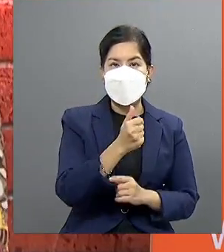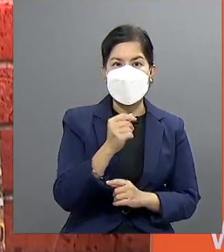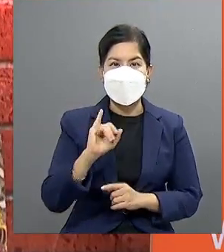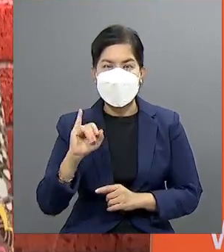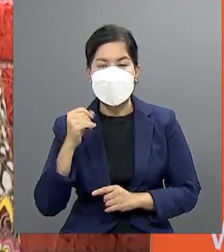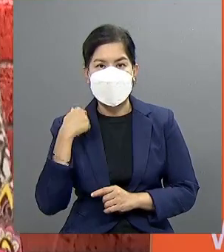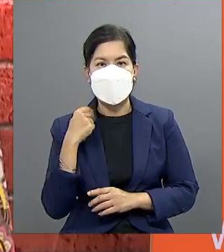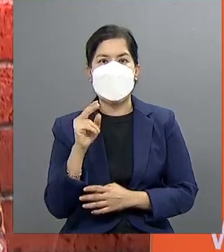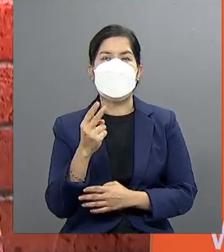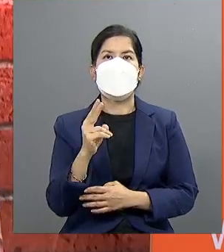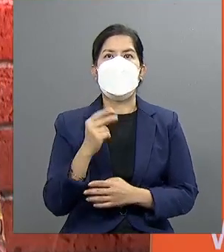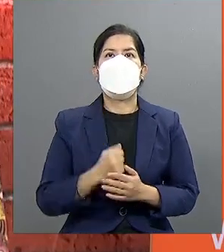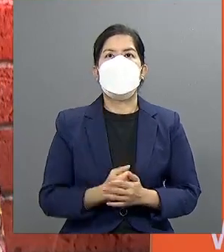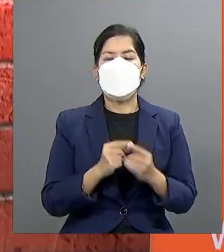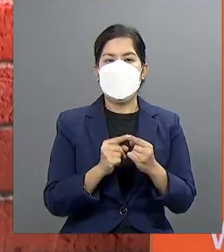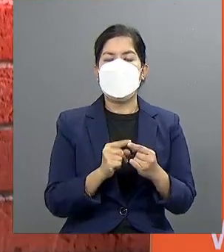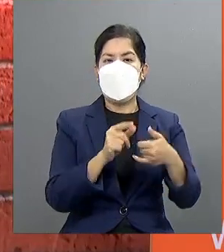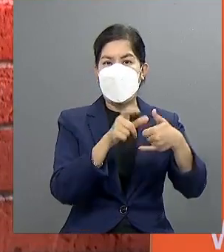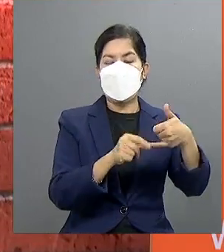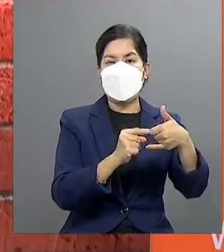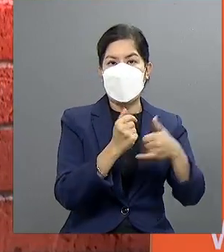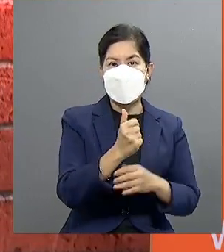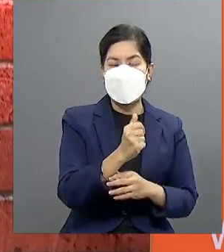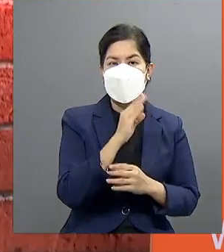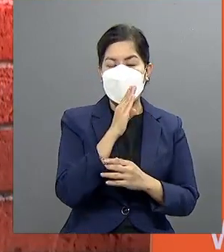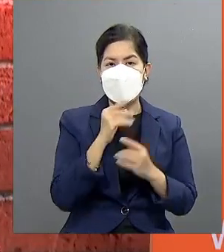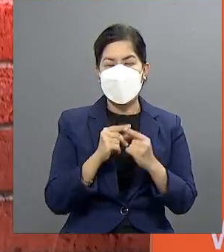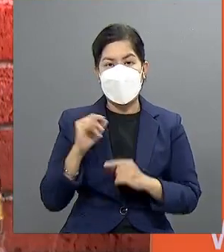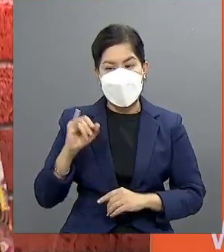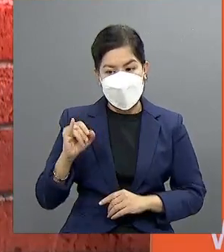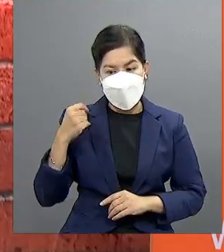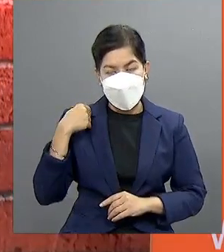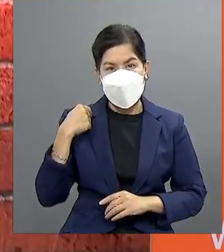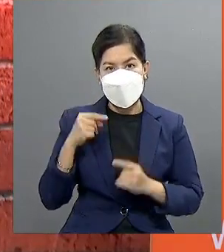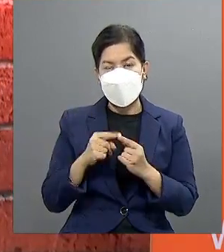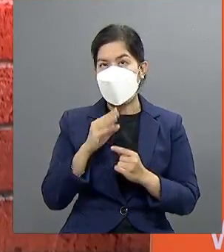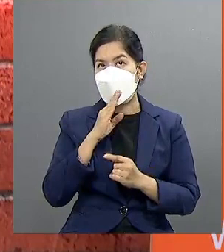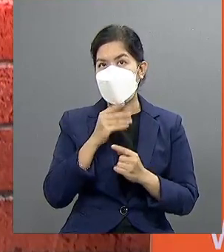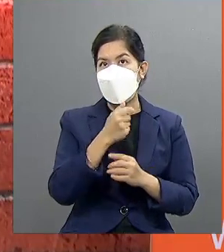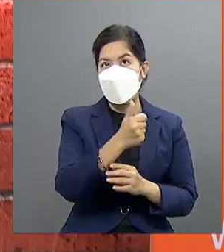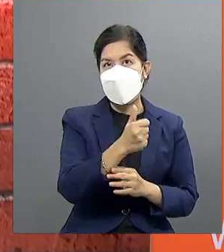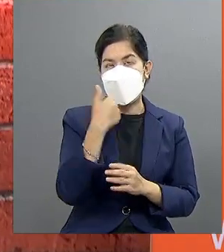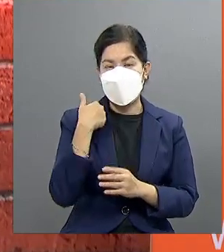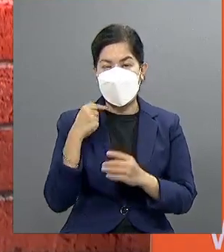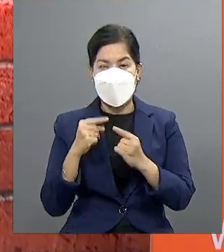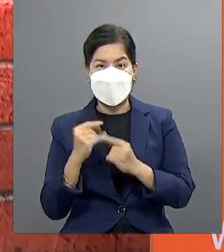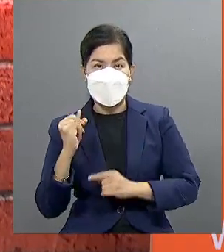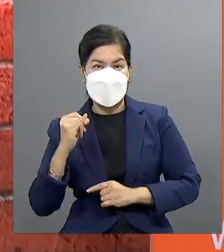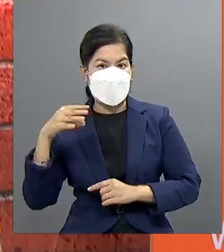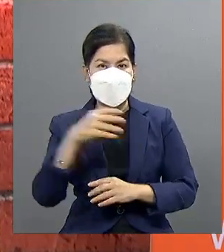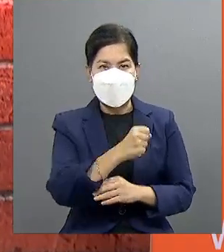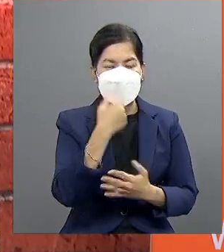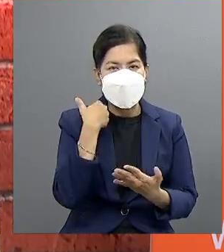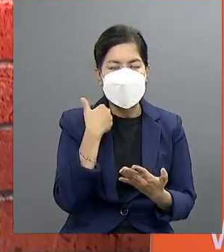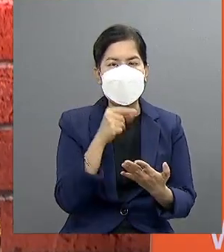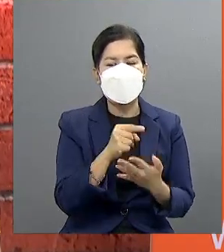นี่คือตัวดีทีนี้พอตัวร้ายเข้ามาในร่างกายปุ๊บตัวดีอ่ะร่างกายก็จะจัดการงั้นภูมิคุ้มกันเนี่ยมันก็จะเป็นจากที่เราสร้างขึ้นม